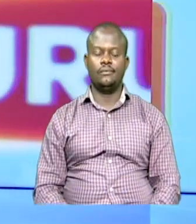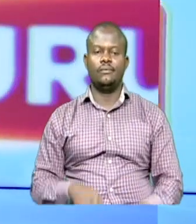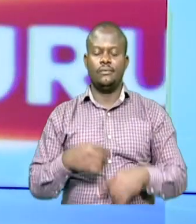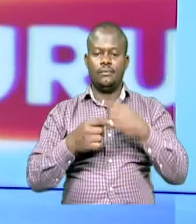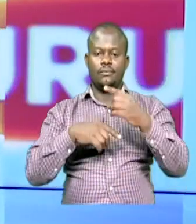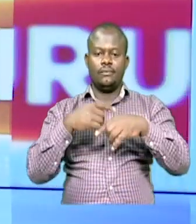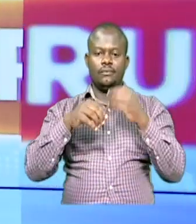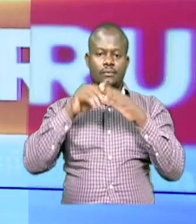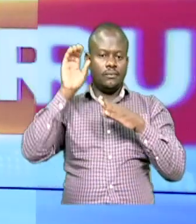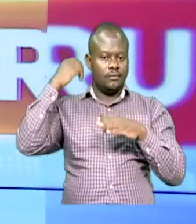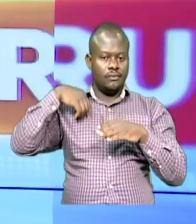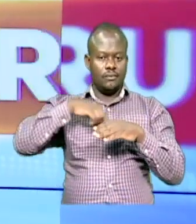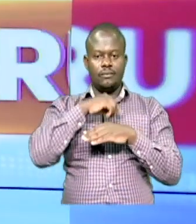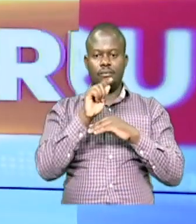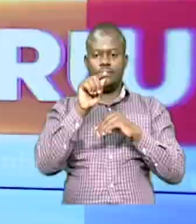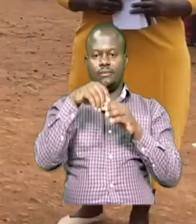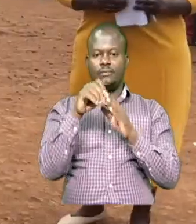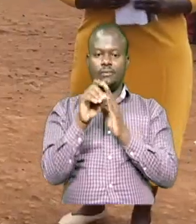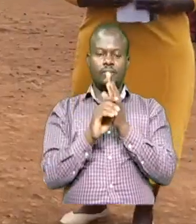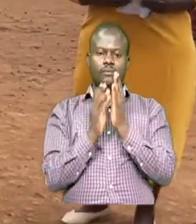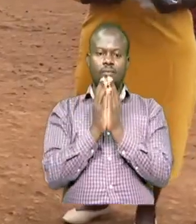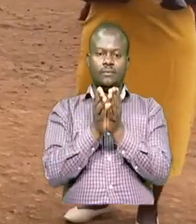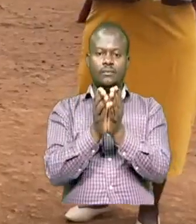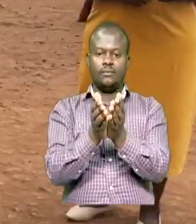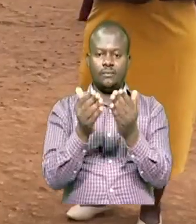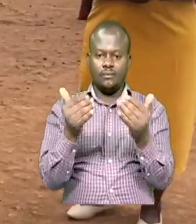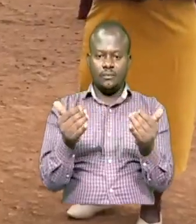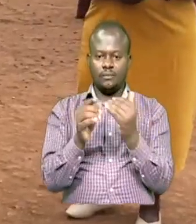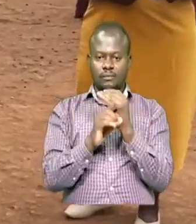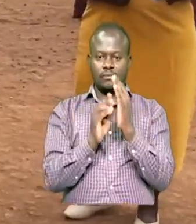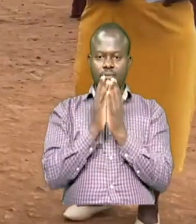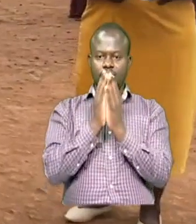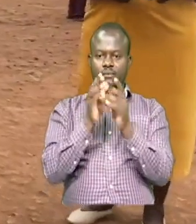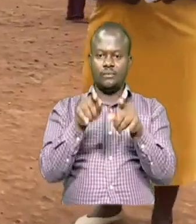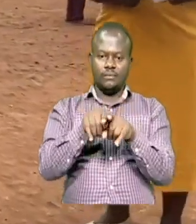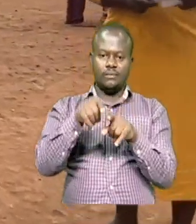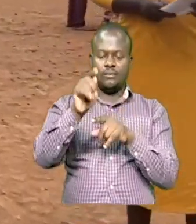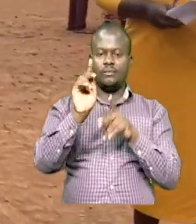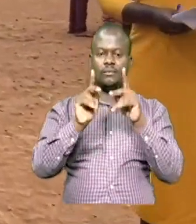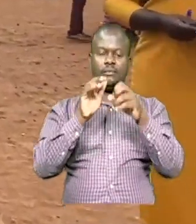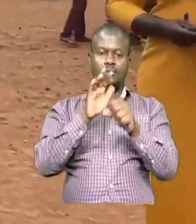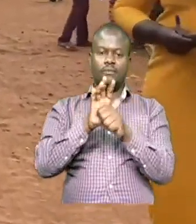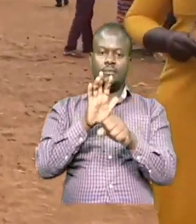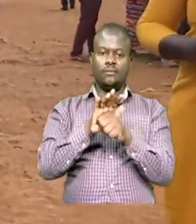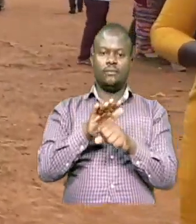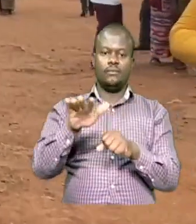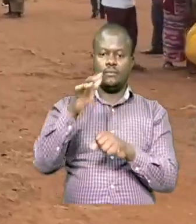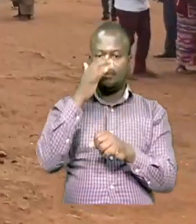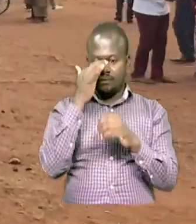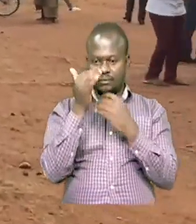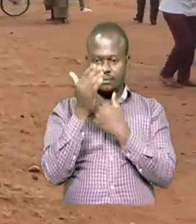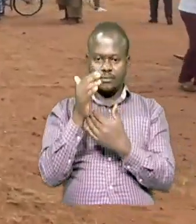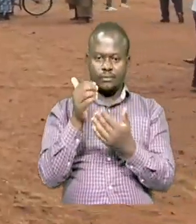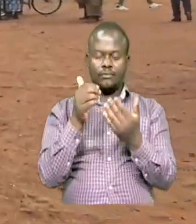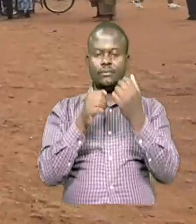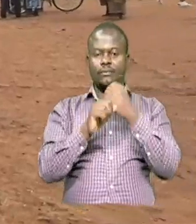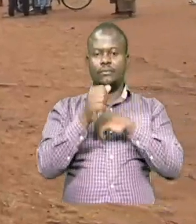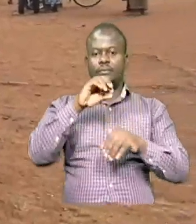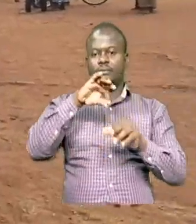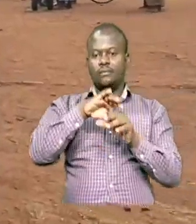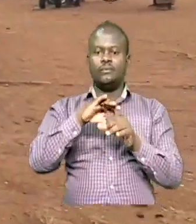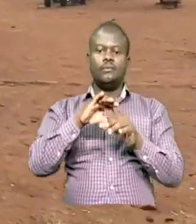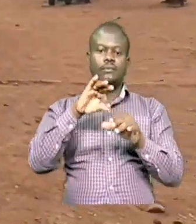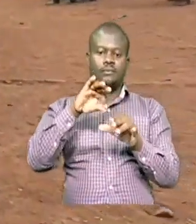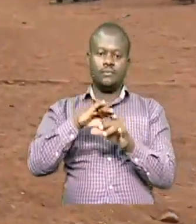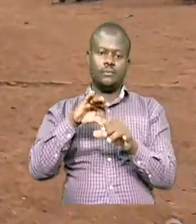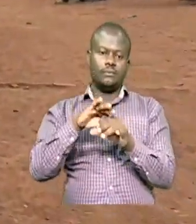Dukomeje amakuru yacu kandi twerekeze mu karere ka Rusizi. Muri aka karere ka Rusizi naho abaturage baho babyukiye mu gikorwa cy'amatora yo